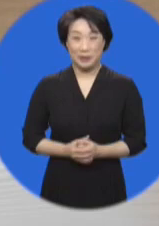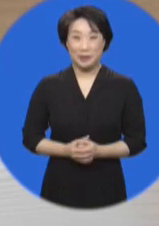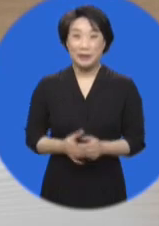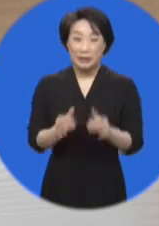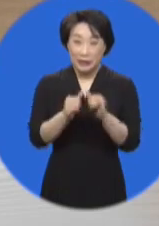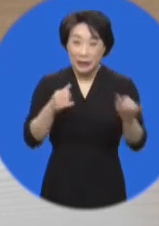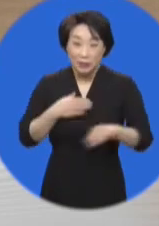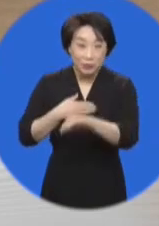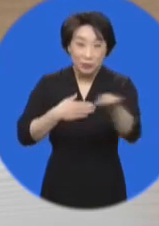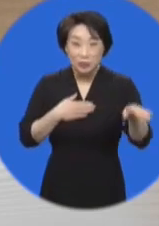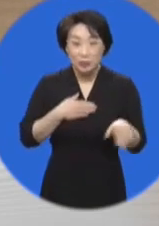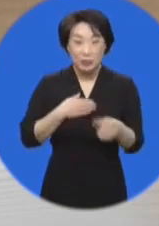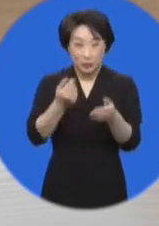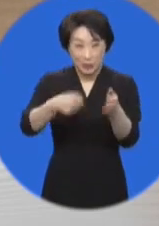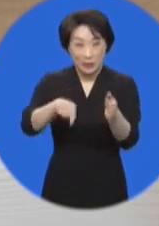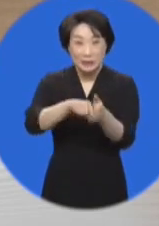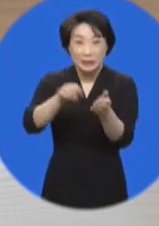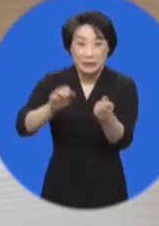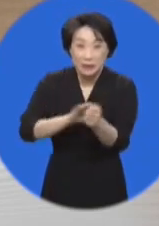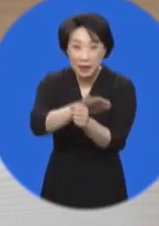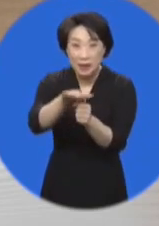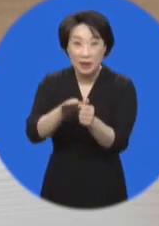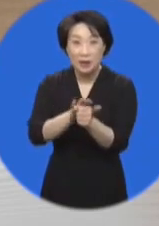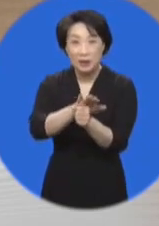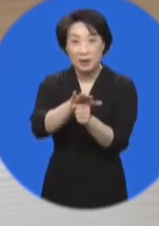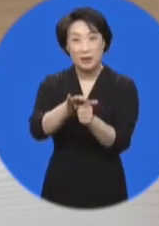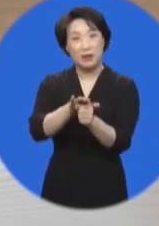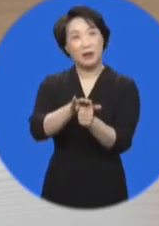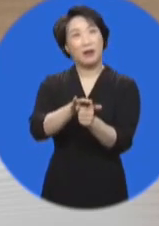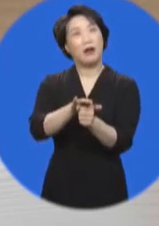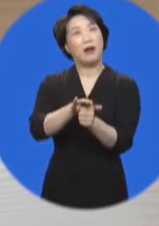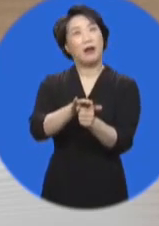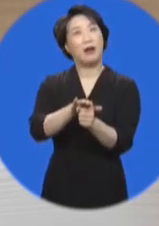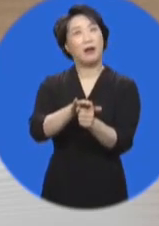인간을 향한 사랑은